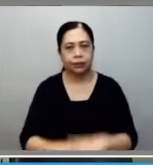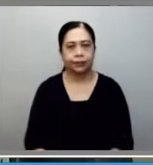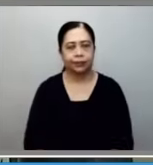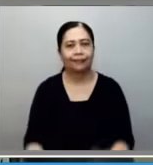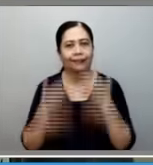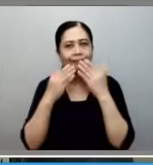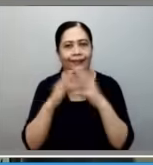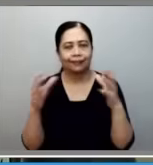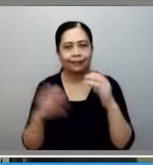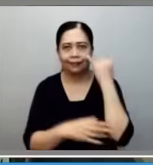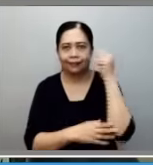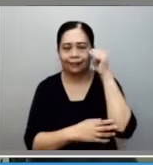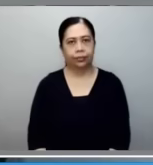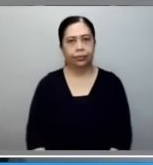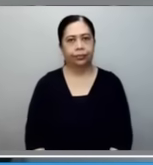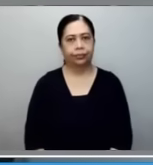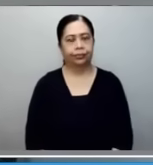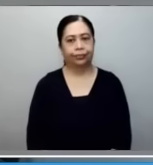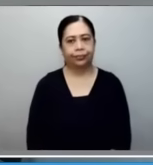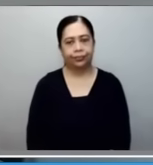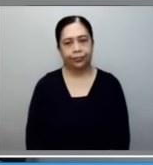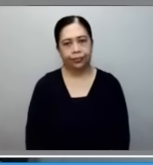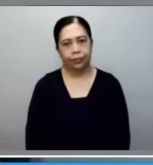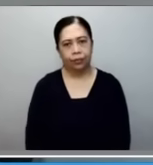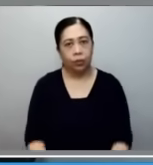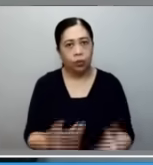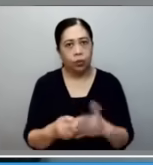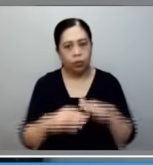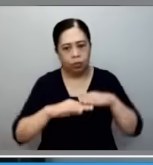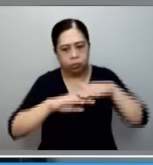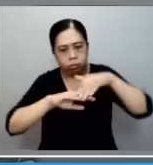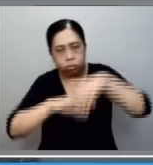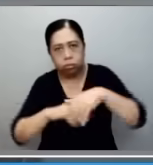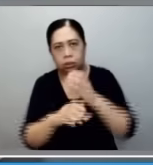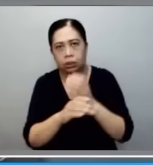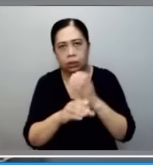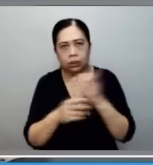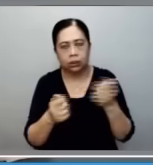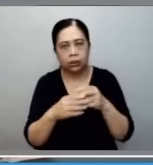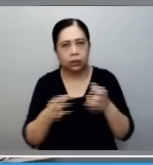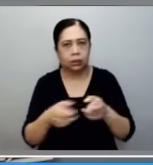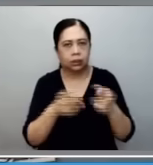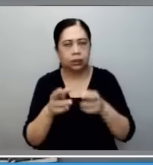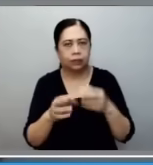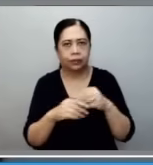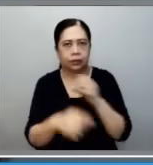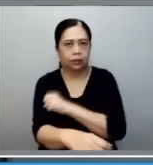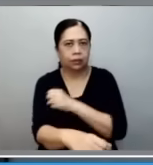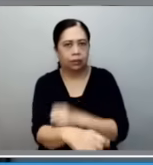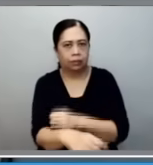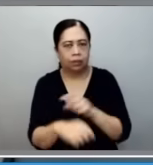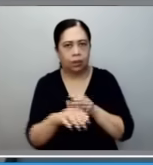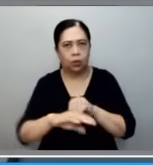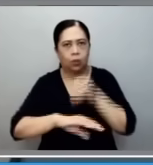salamat, Jonathan Andal. Muntik nang tuloy ang mahulog ang sasakyan niyan sa isang ilog sa Gandara, Samar. Lumagpas na nga ang